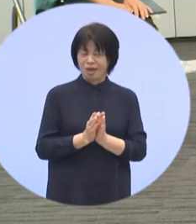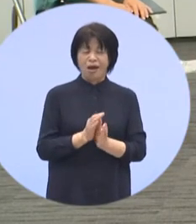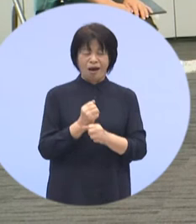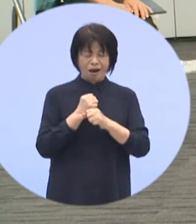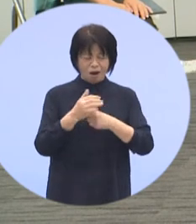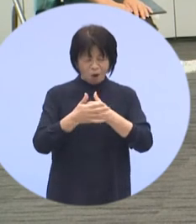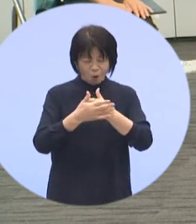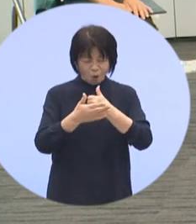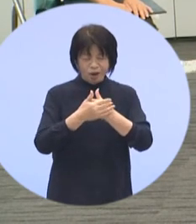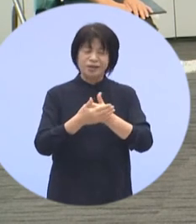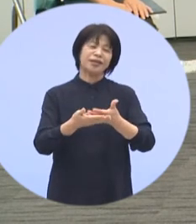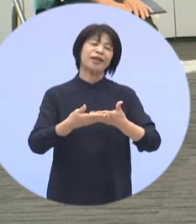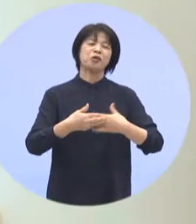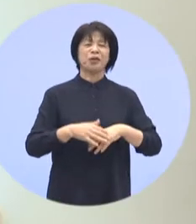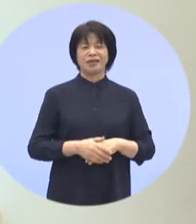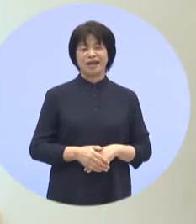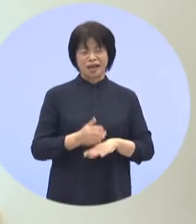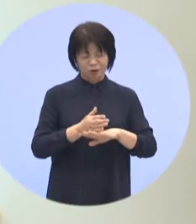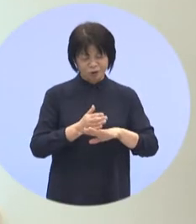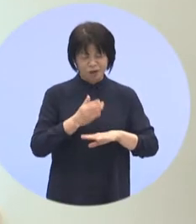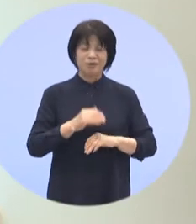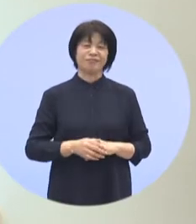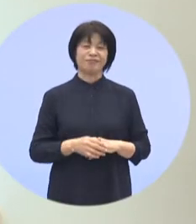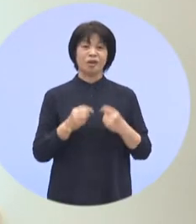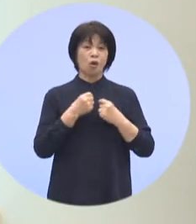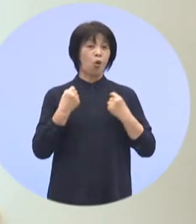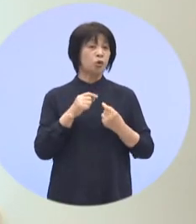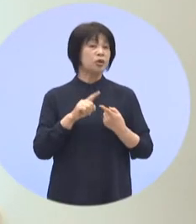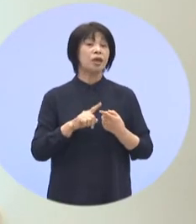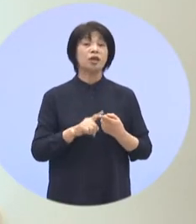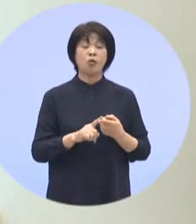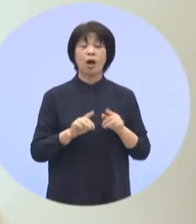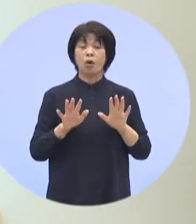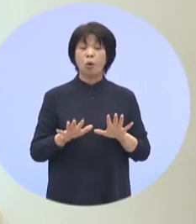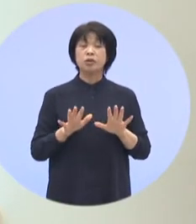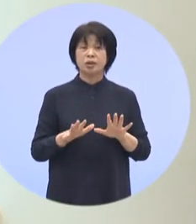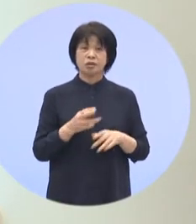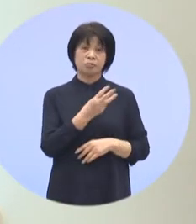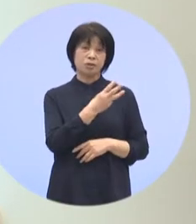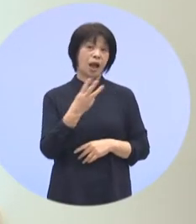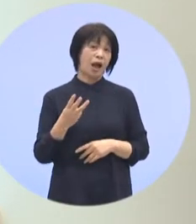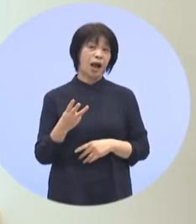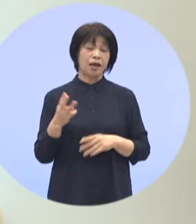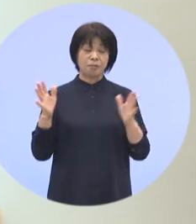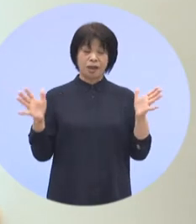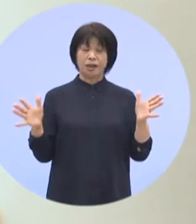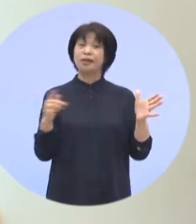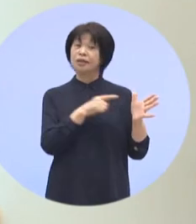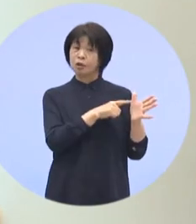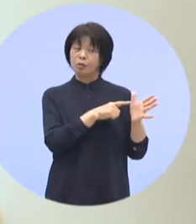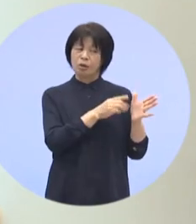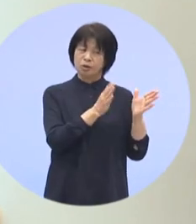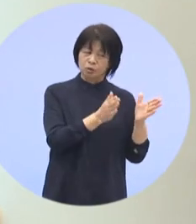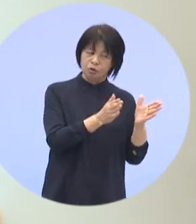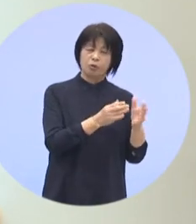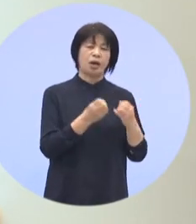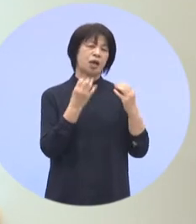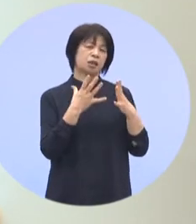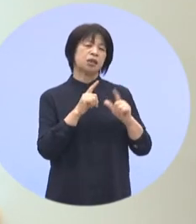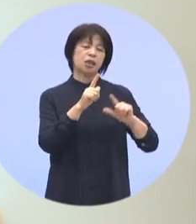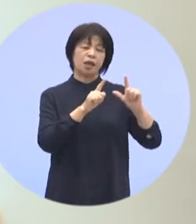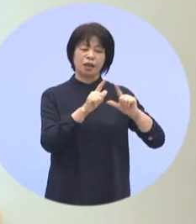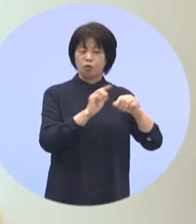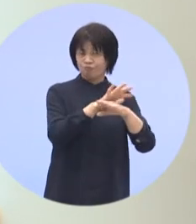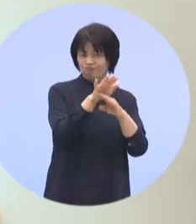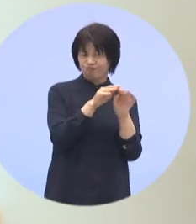まあ、個人的には、今シーズンで3シーズン目になるんですけど、 まあ、1シーズン目は新型コロナウイルスの影響